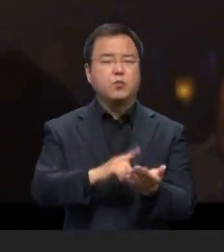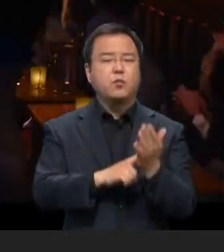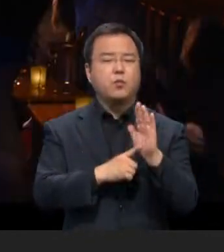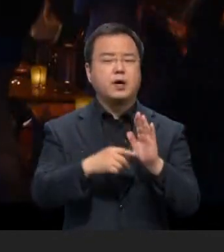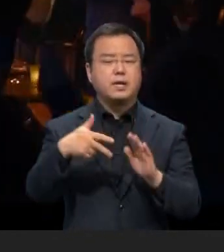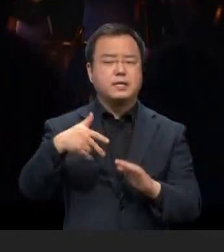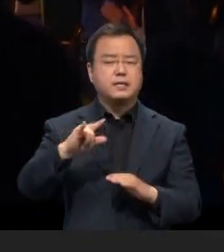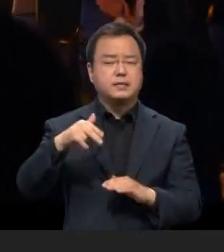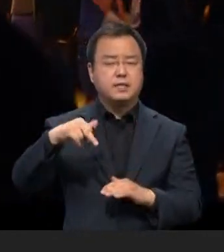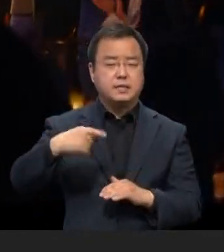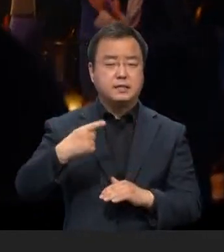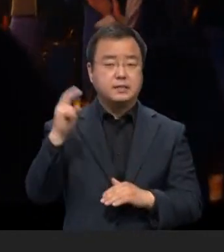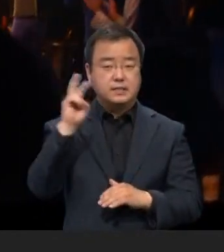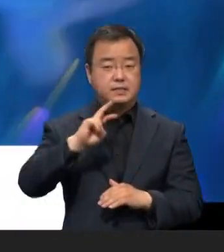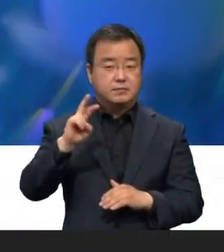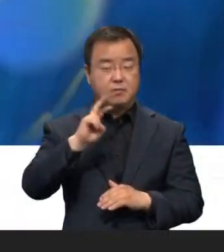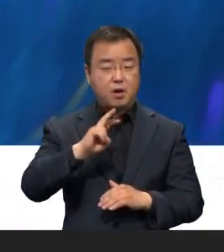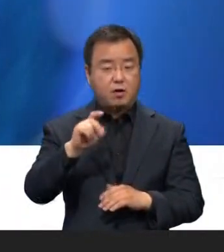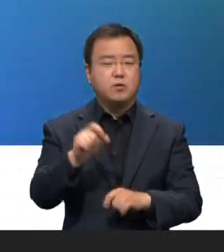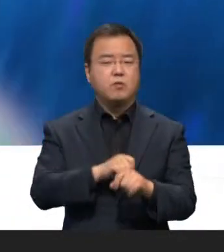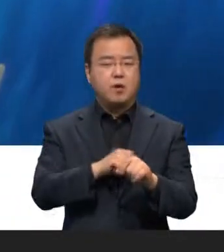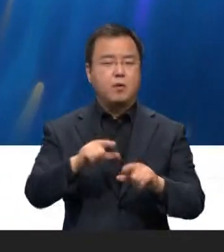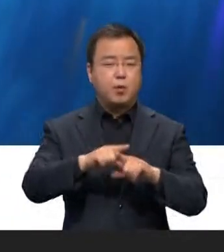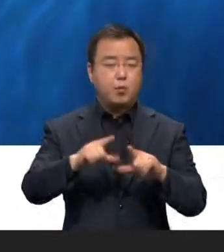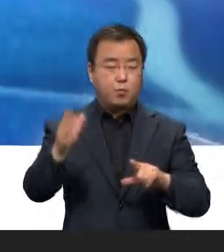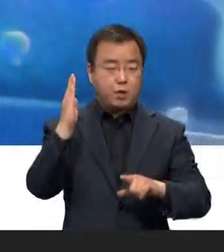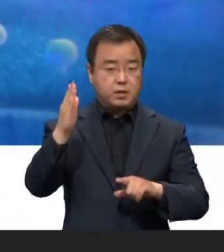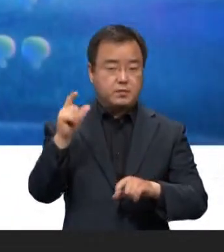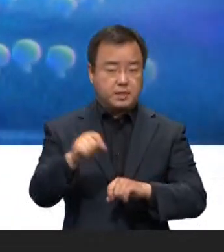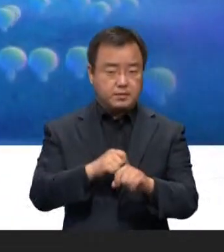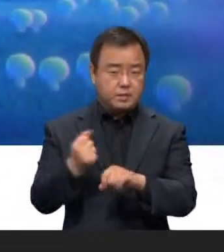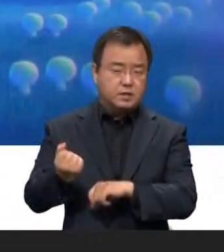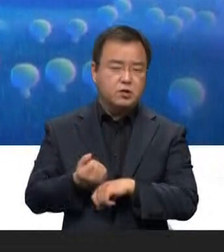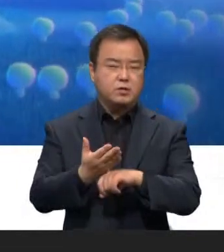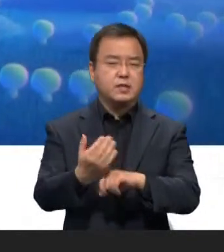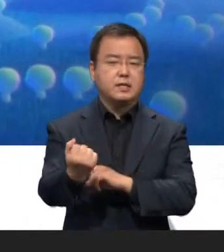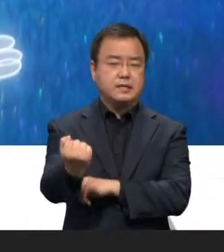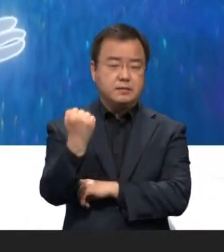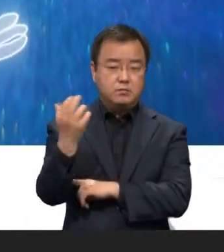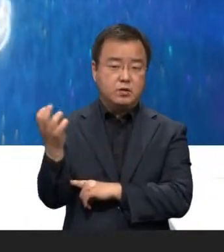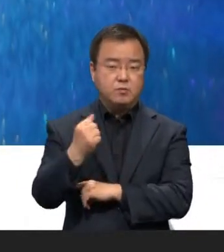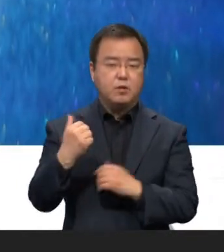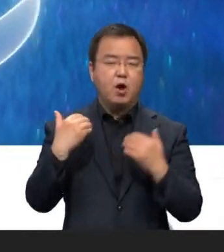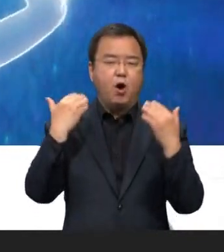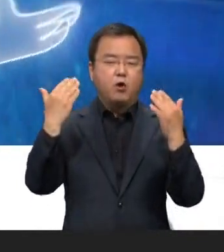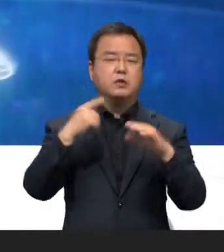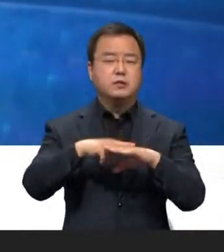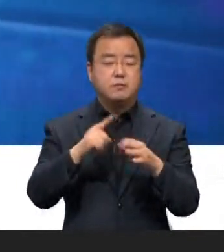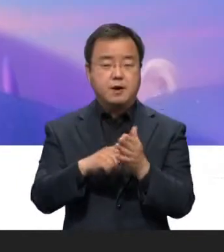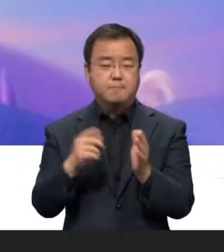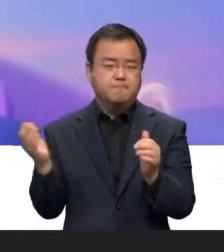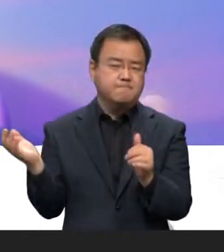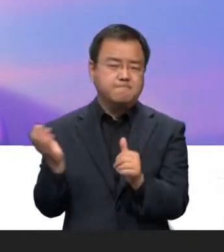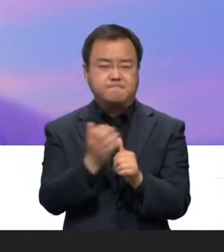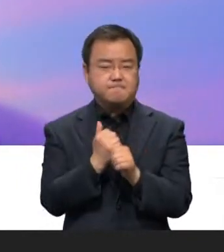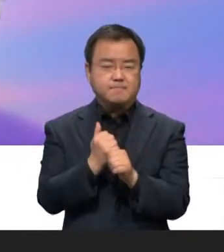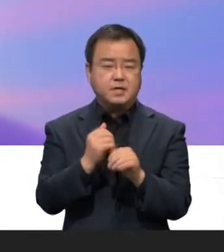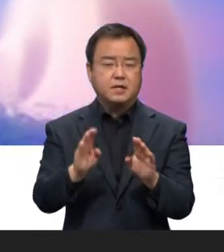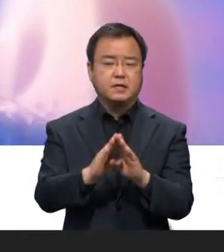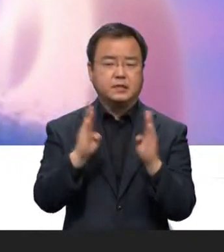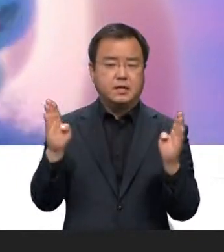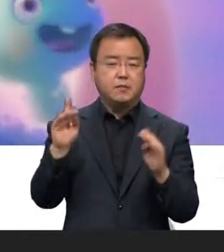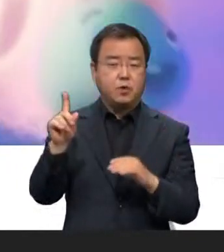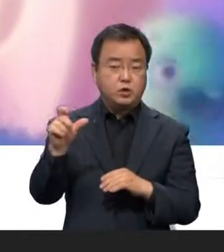돋보입니다. 평범한 메시지를 특별하게 전달하는 이야기의 힘으로 어른들의 마음까지 사로잡으며 개봉 15일